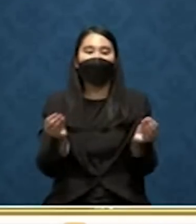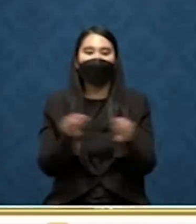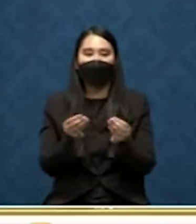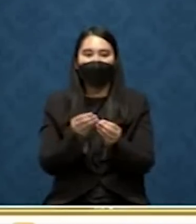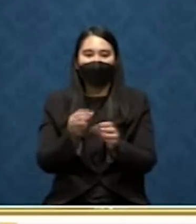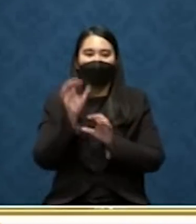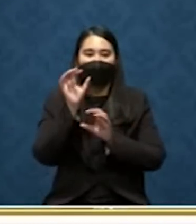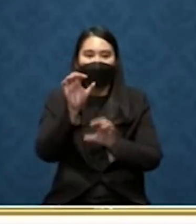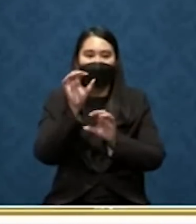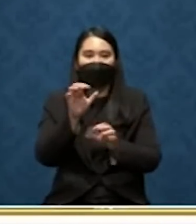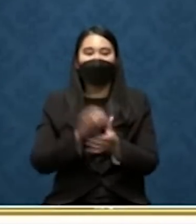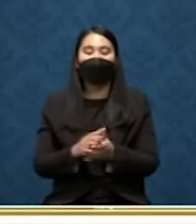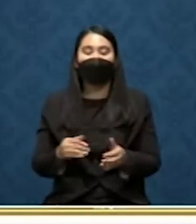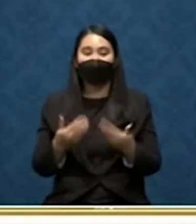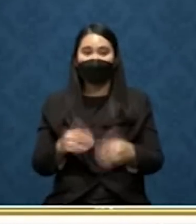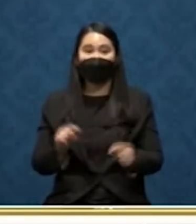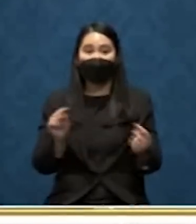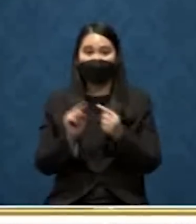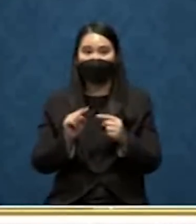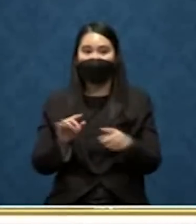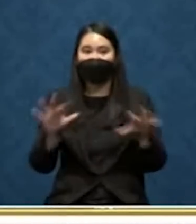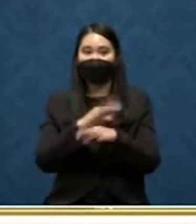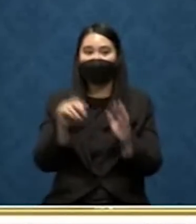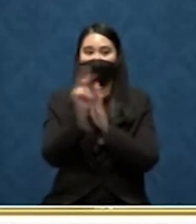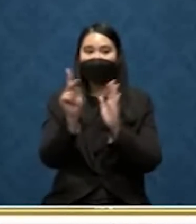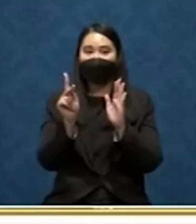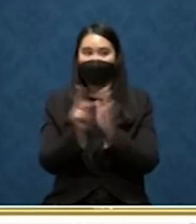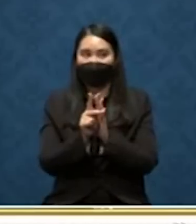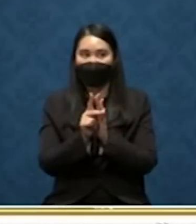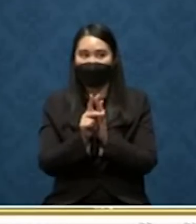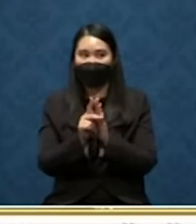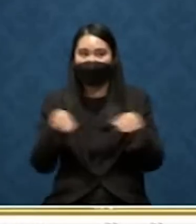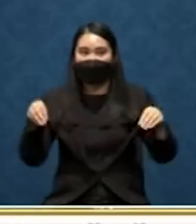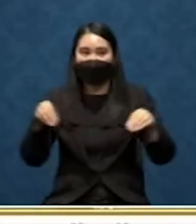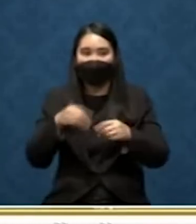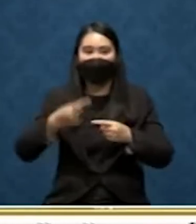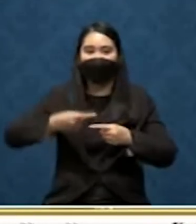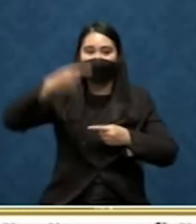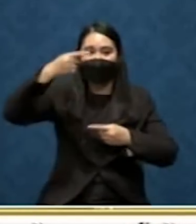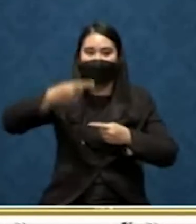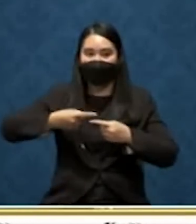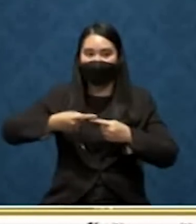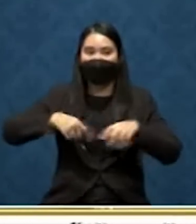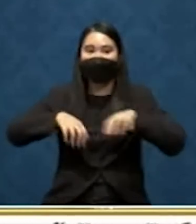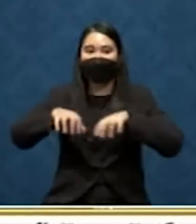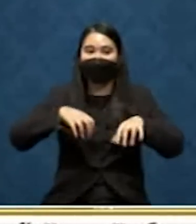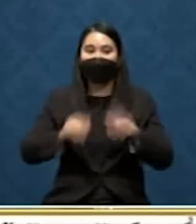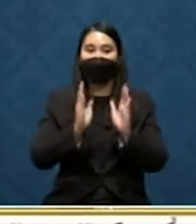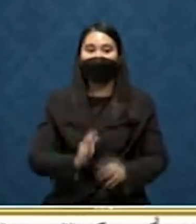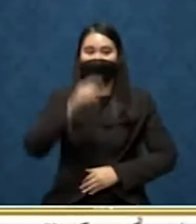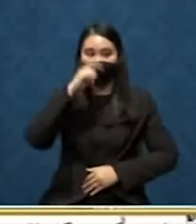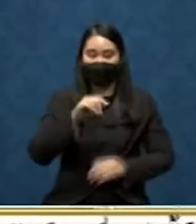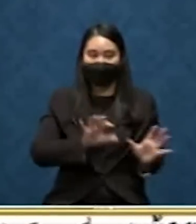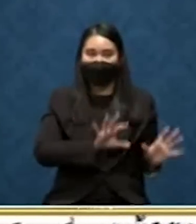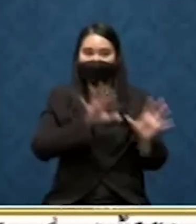บบ่อนคาซิโที่อาศัยช่องว่างทางกดไม้ไปเปิดติดชายแนแล้วก็จัดลดเอาคน Thai ไปเล่น